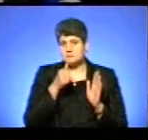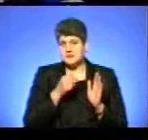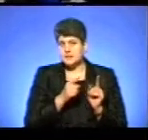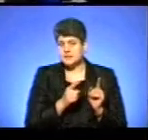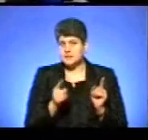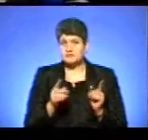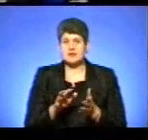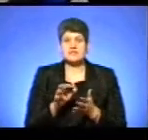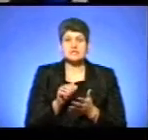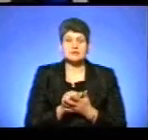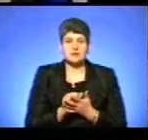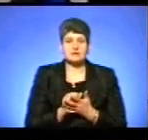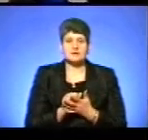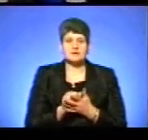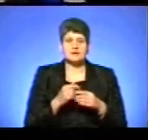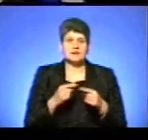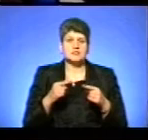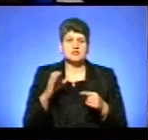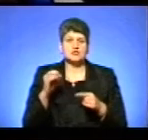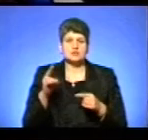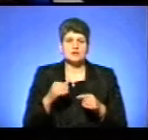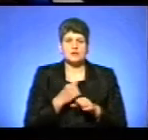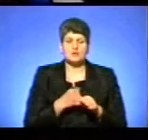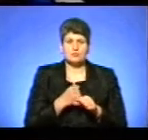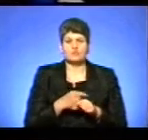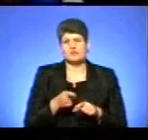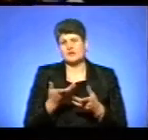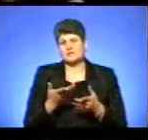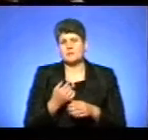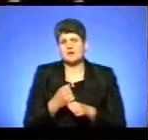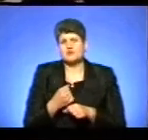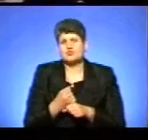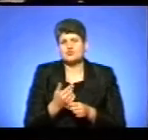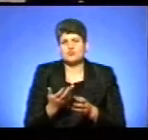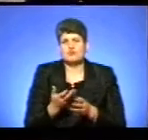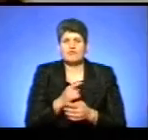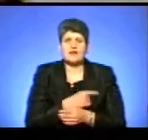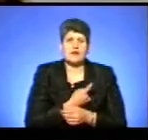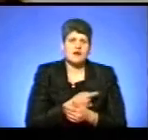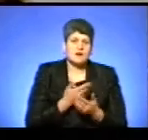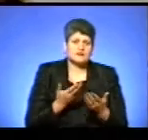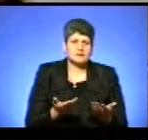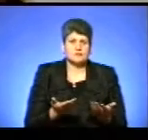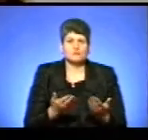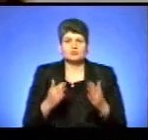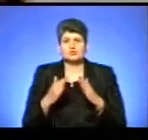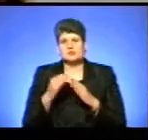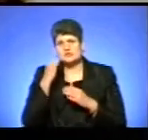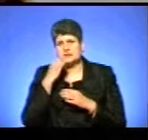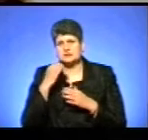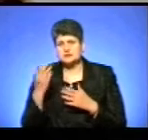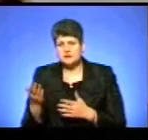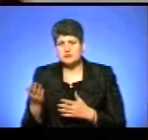вони зайняті на різних соціальних роботах. Тобто вони працюють в лікарнях, в будинках